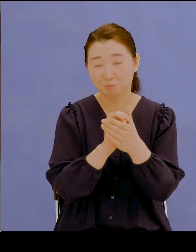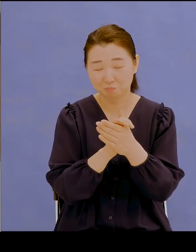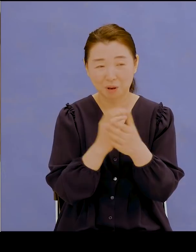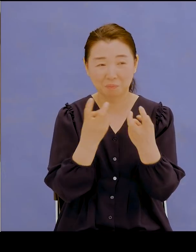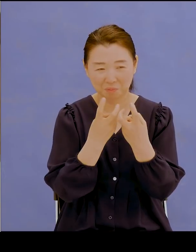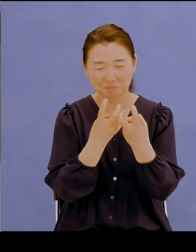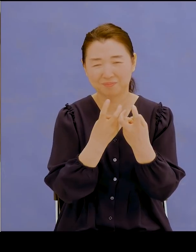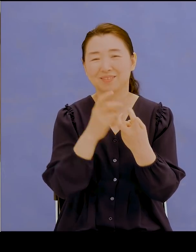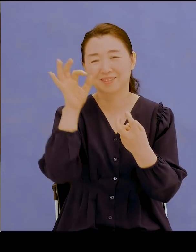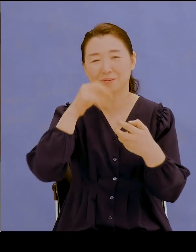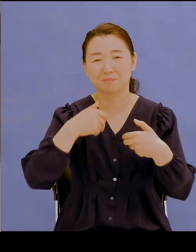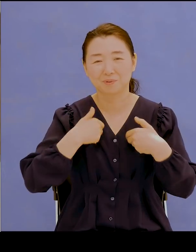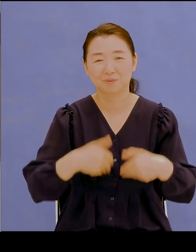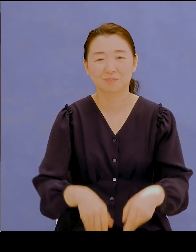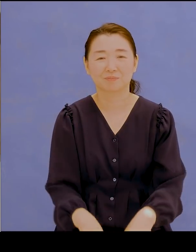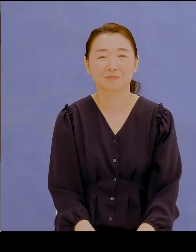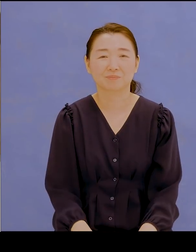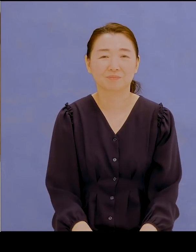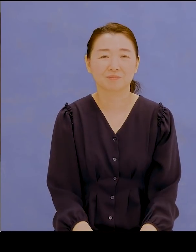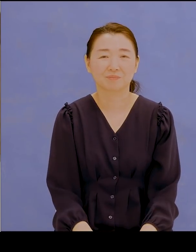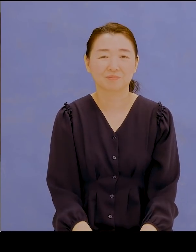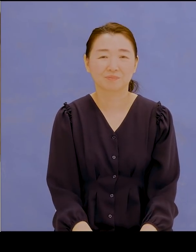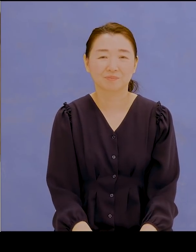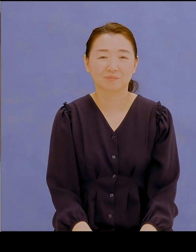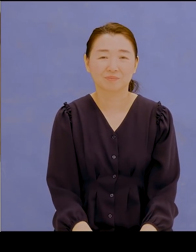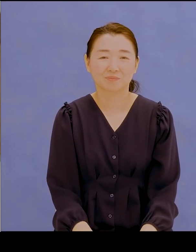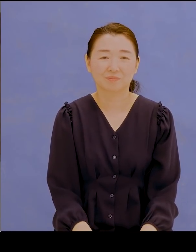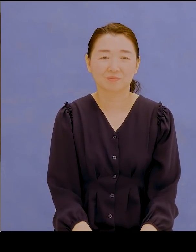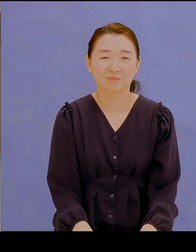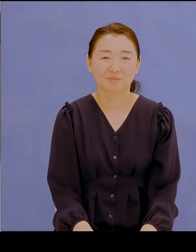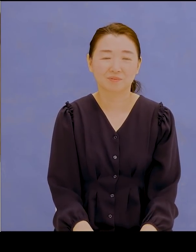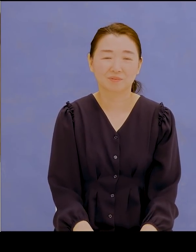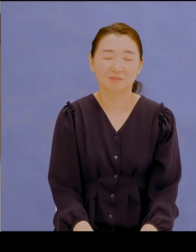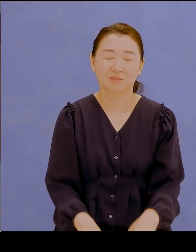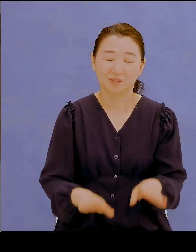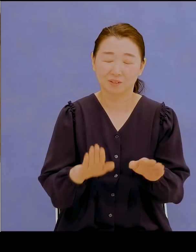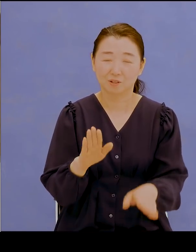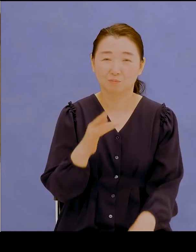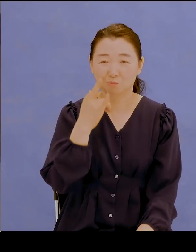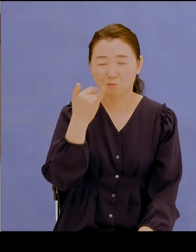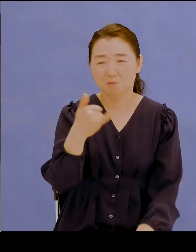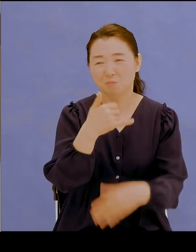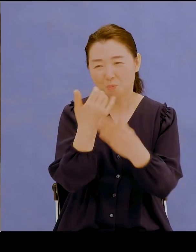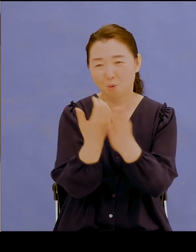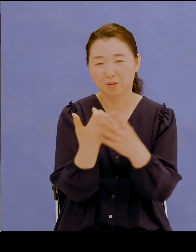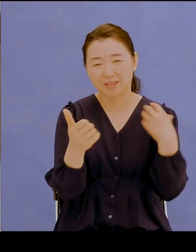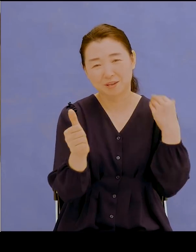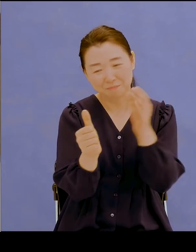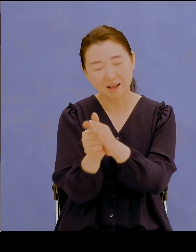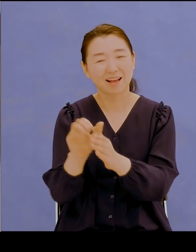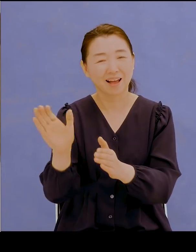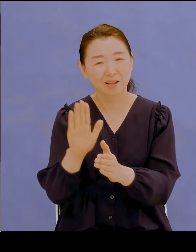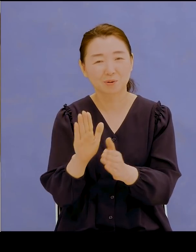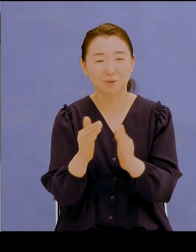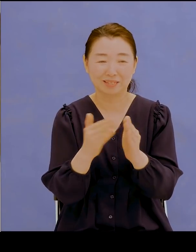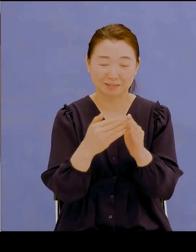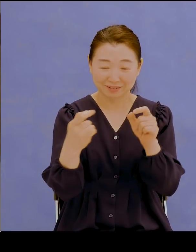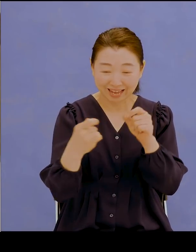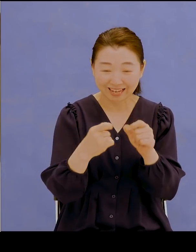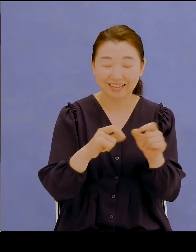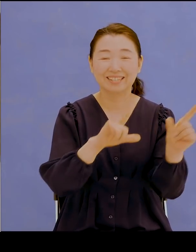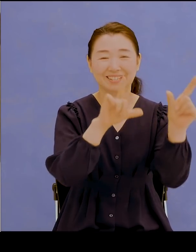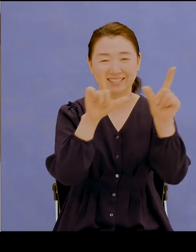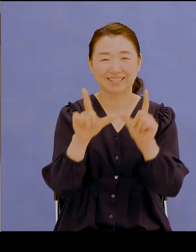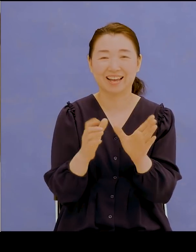찾아야 예. 되니까 그런 식으로 하면서 이제는 엄마 아빠한테만 짐을 지어주지 않고 저희도 뭐 집 다 근처에